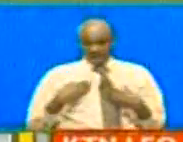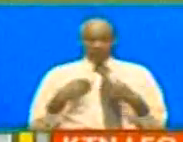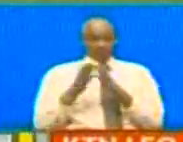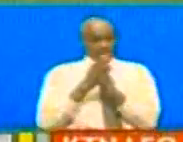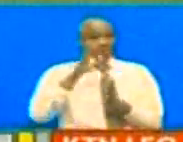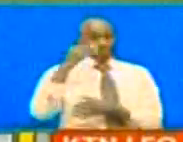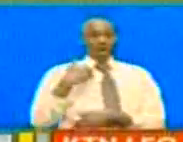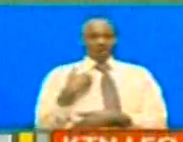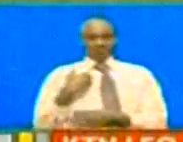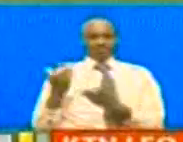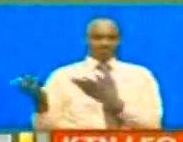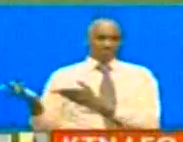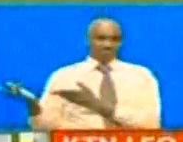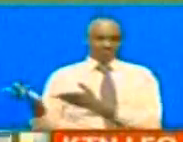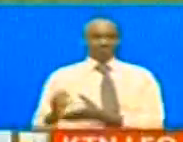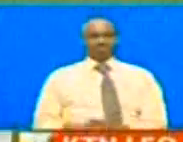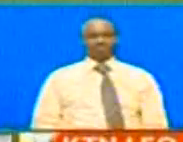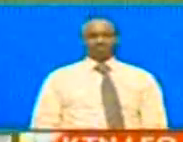maelezo zaidi kumhusu.